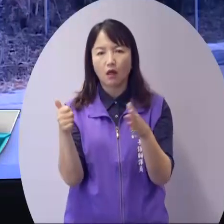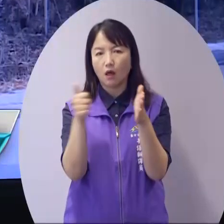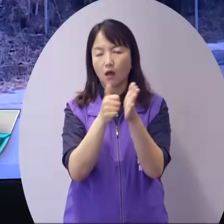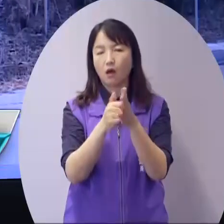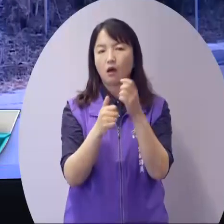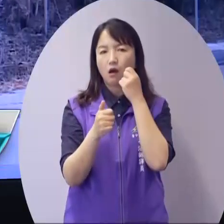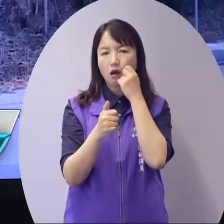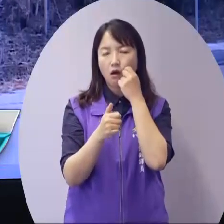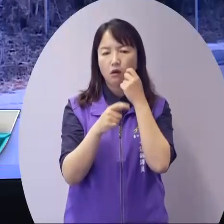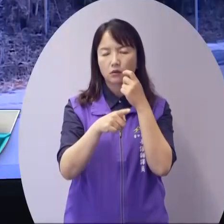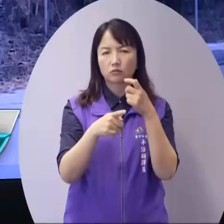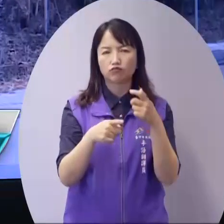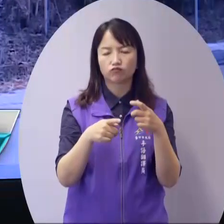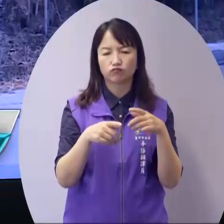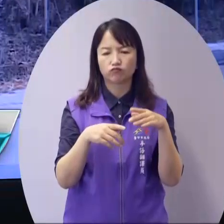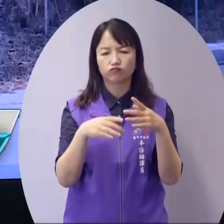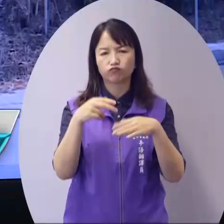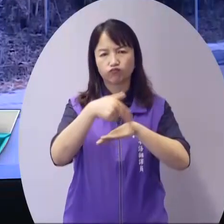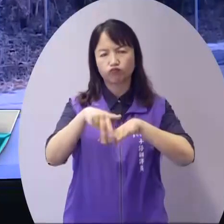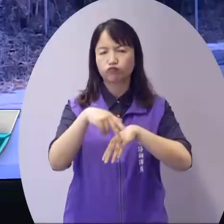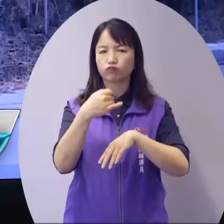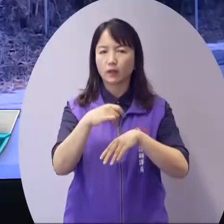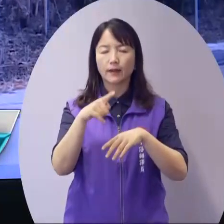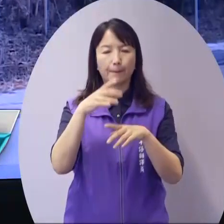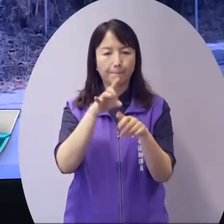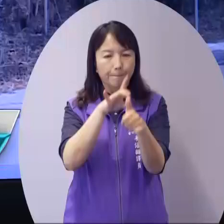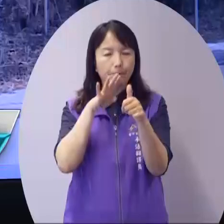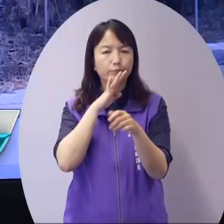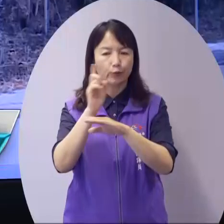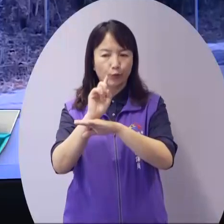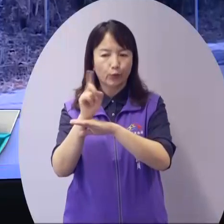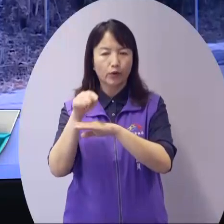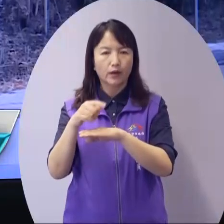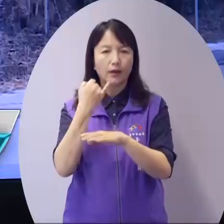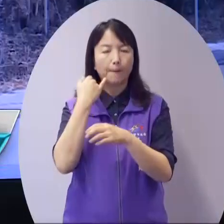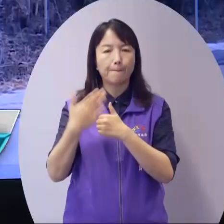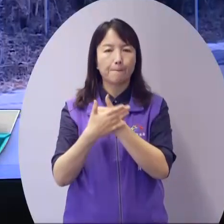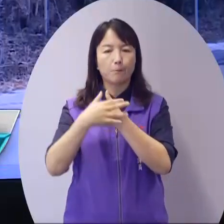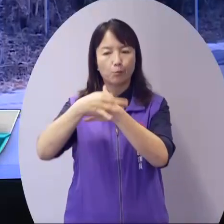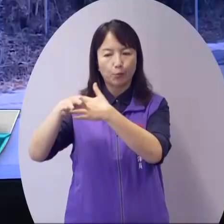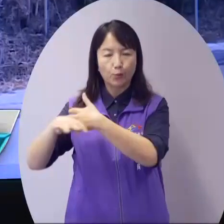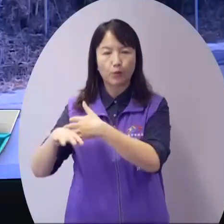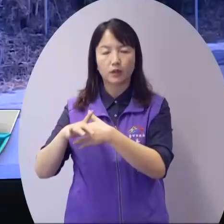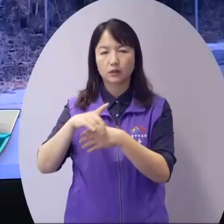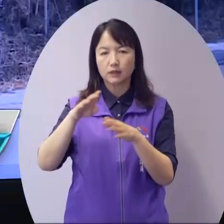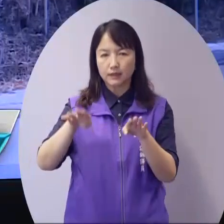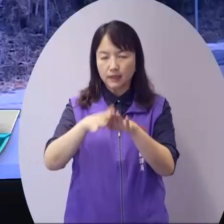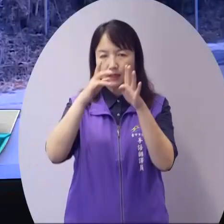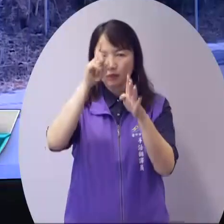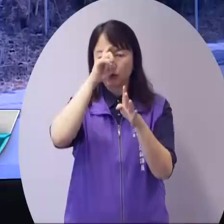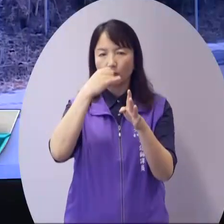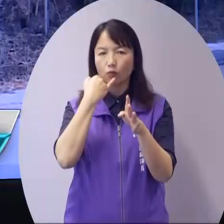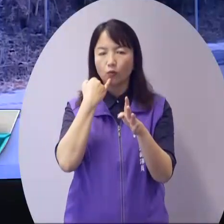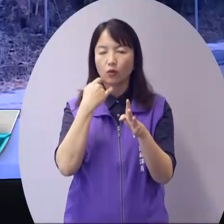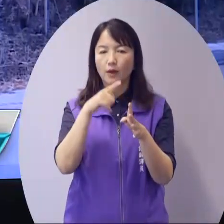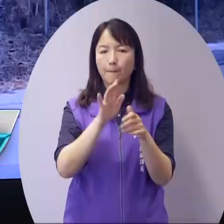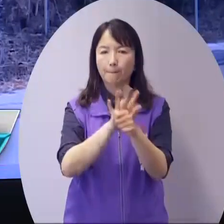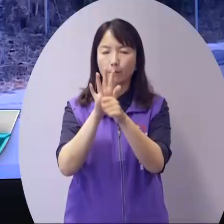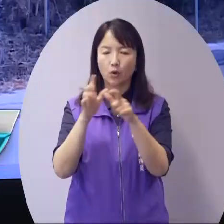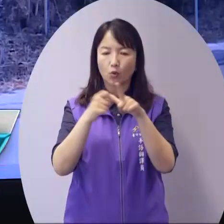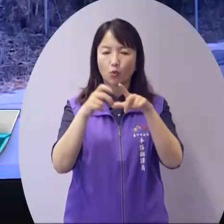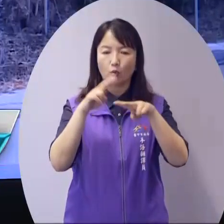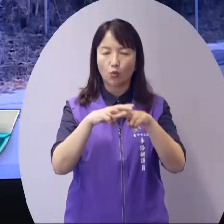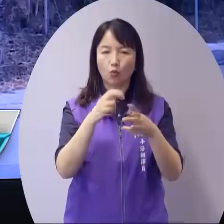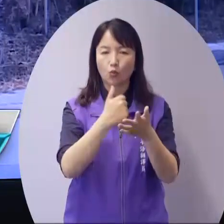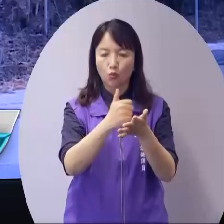上路线比较不好，那但这块我们透过小黄公车，事实上开始我们当然希望有机会把公共运输